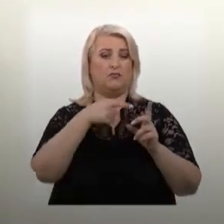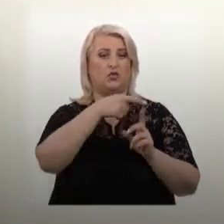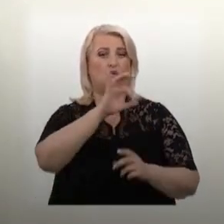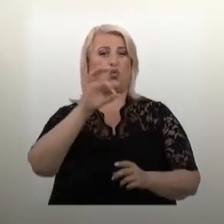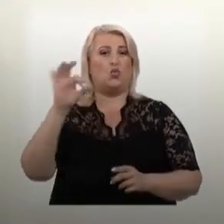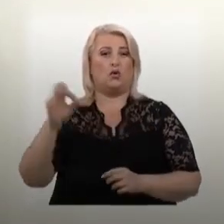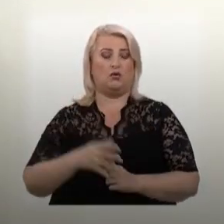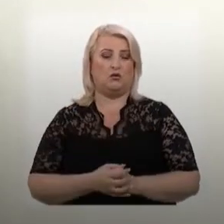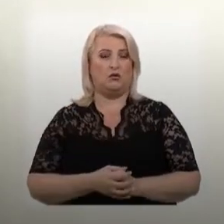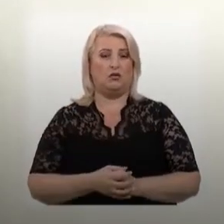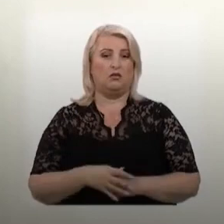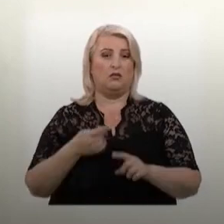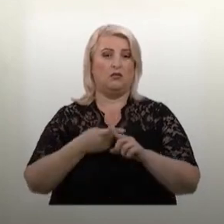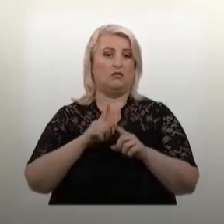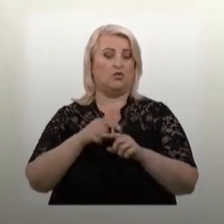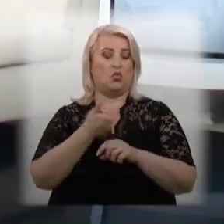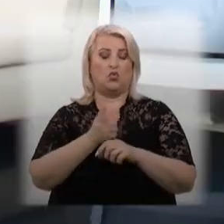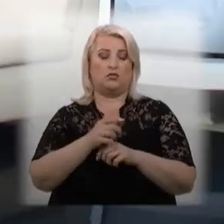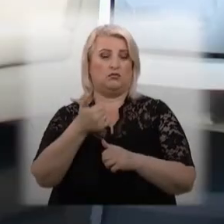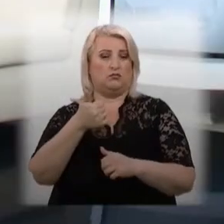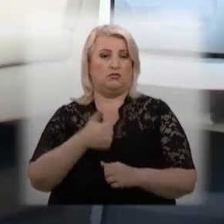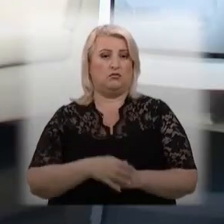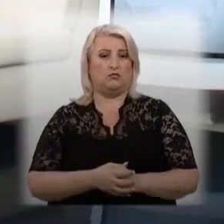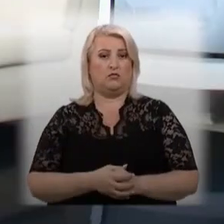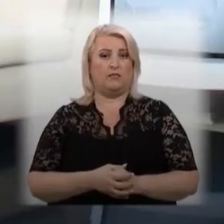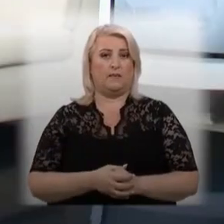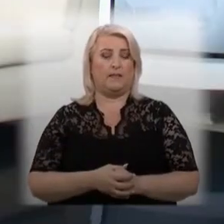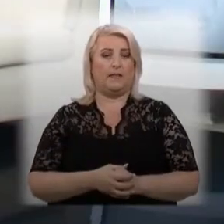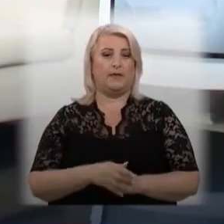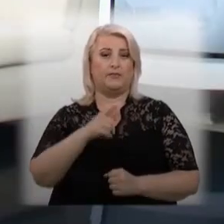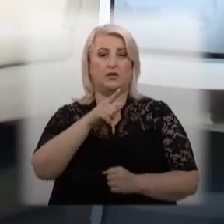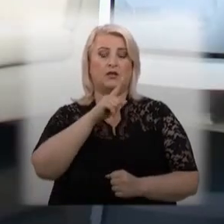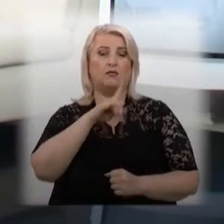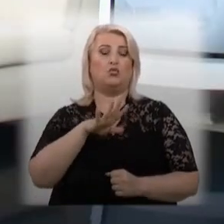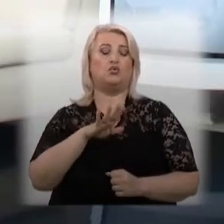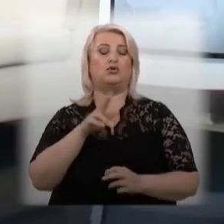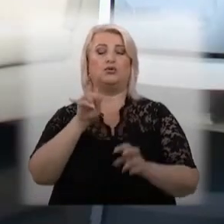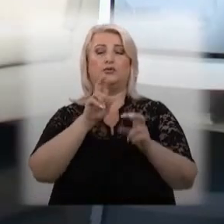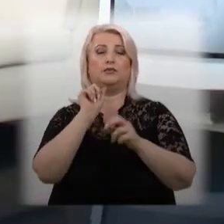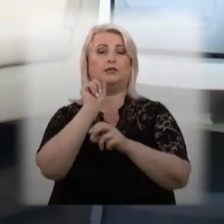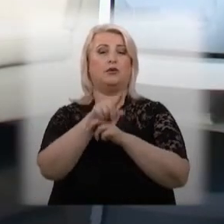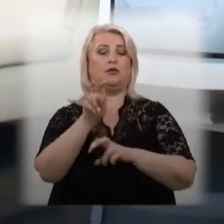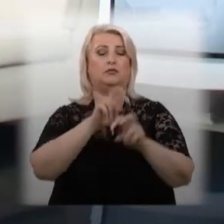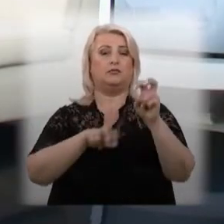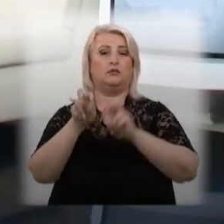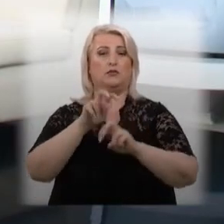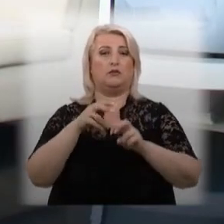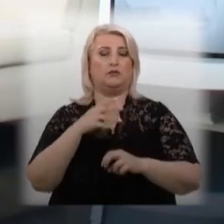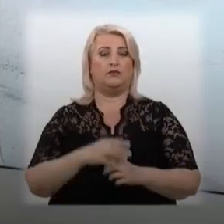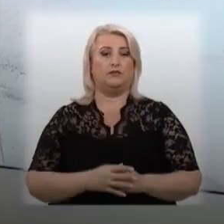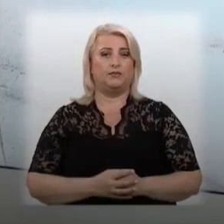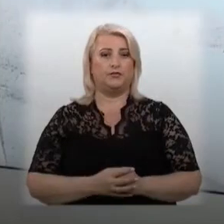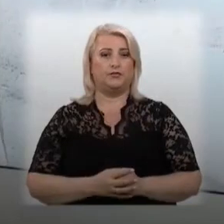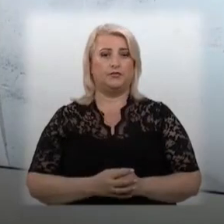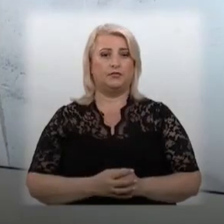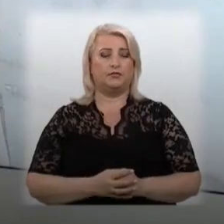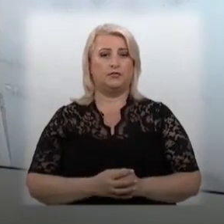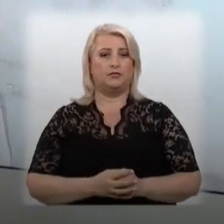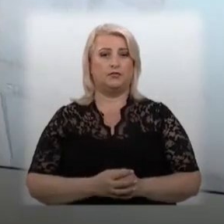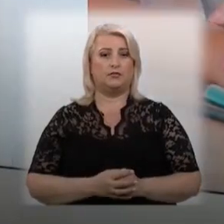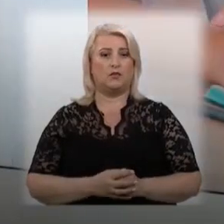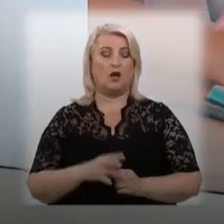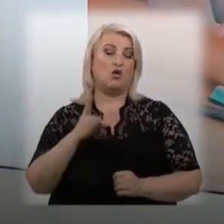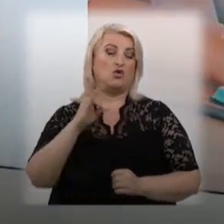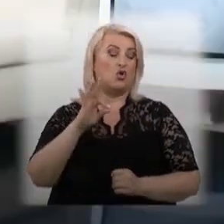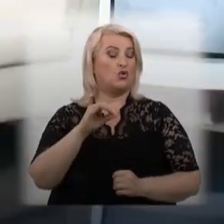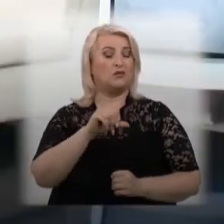fain de conștientizare Tu nu te duci în Google cauți pereți canal nu trebuiesc vanata de aceea acolo și puține riduri de calitate